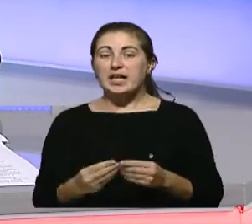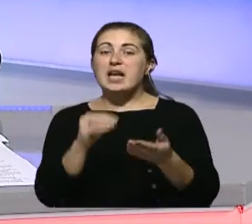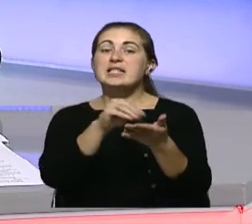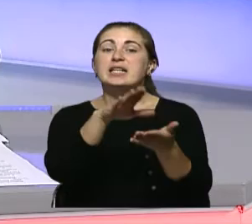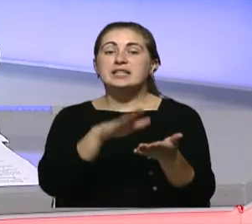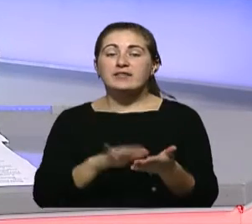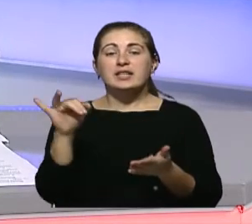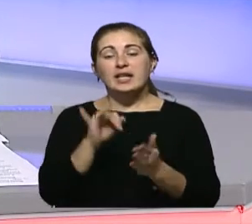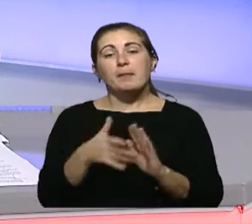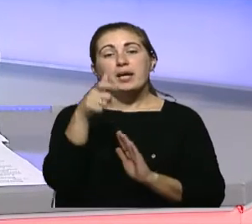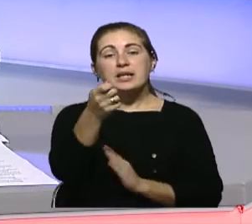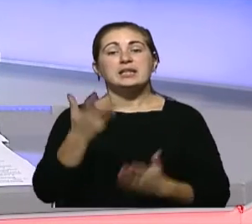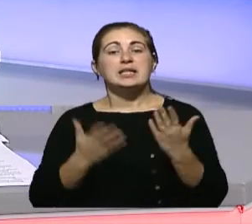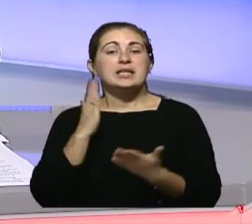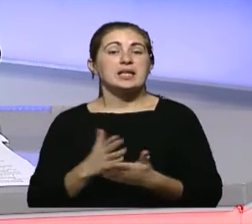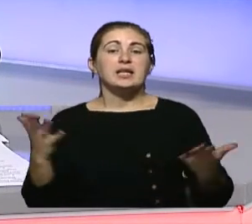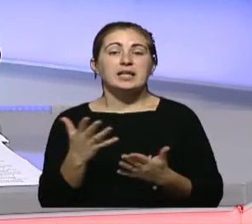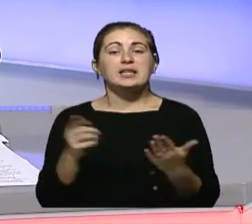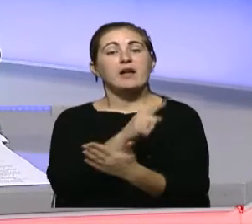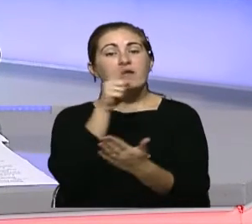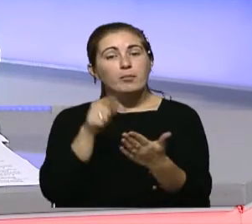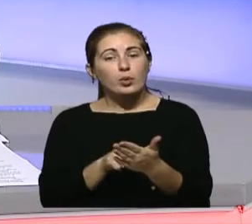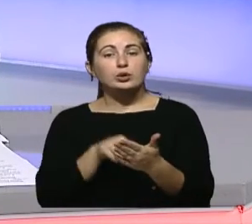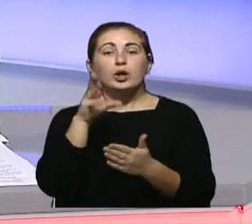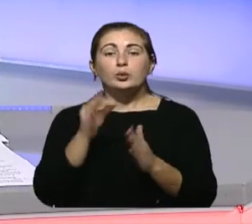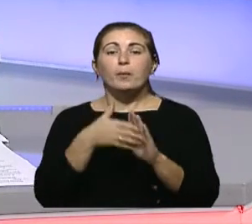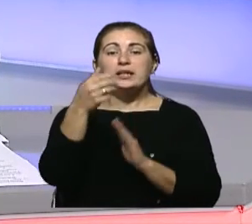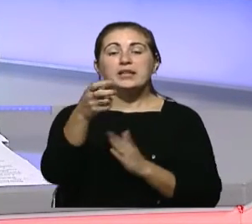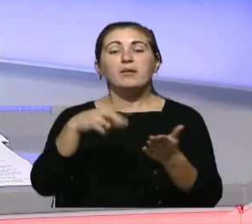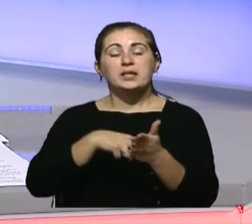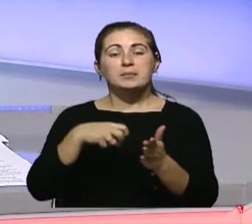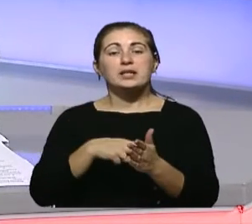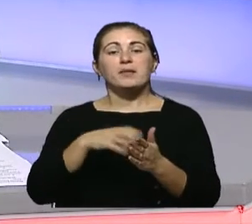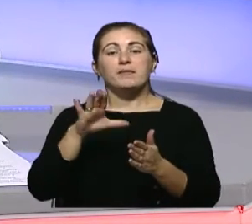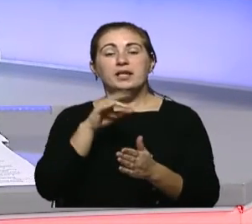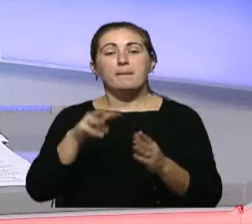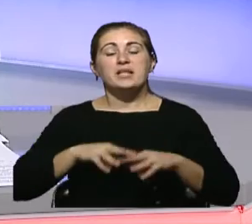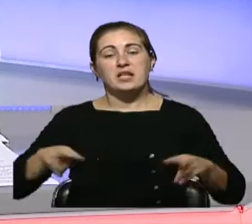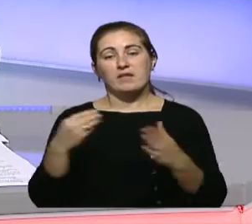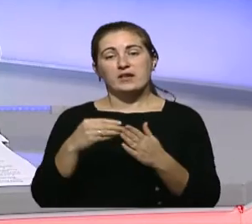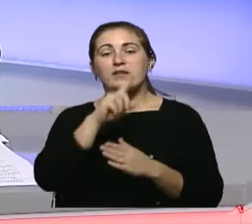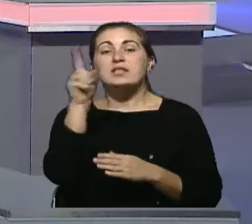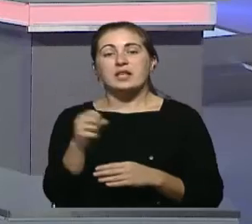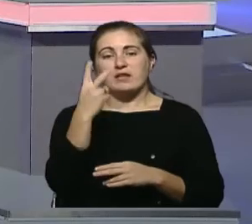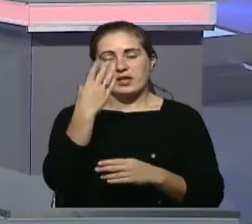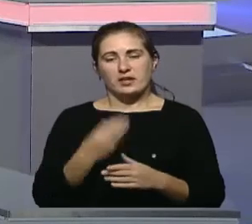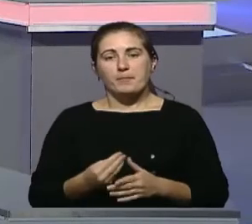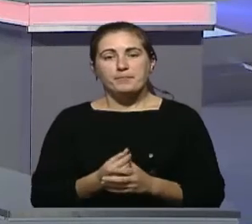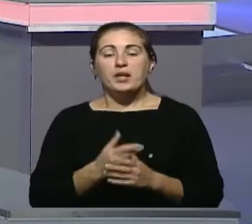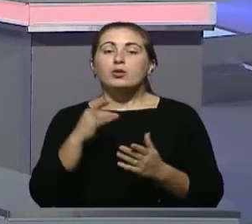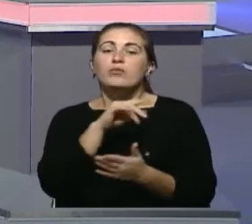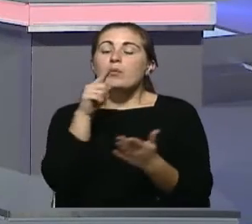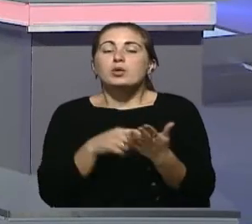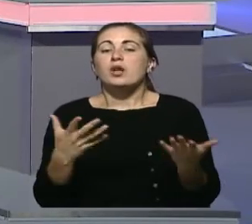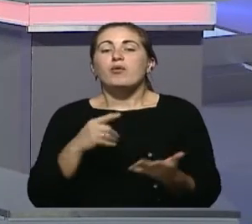да, и подать, если есть какие-то вопросы, то подать их в письменном виде в Министерство финансов за два дня. Но вопросы какого